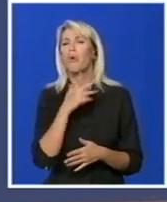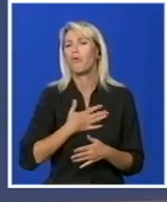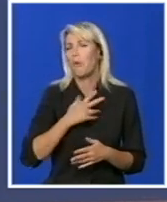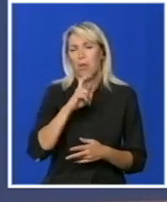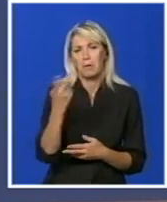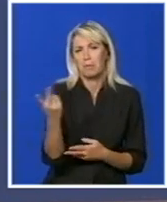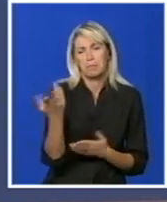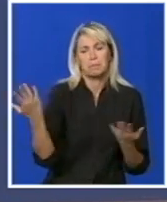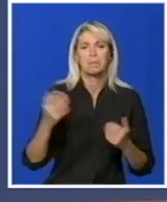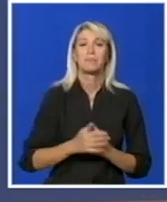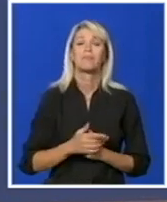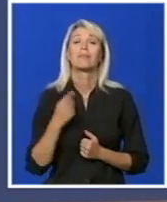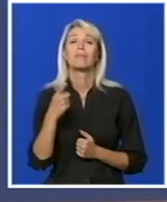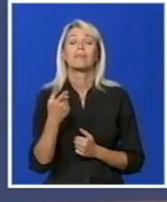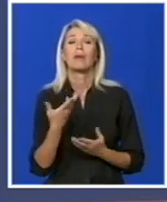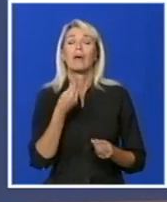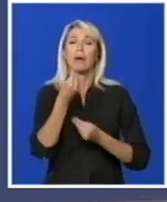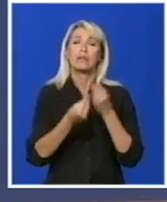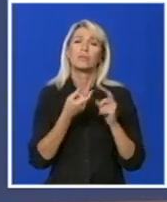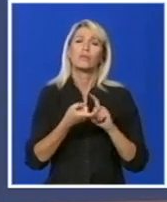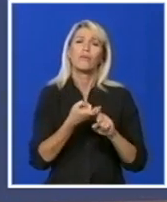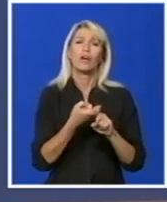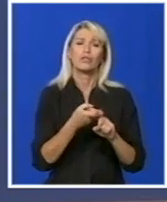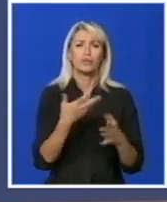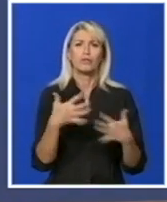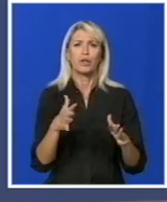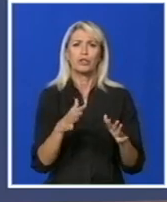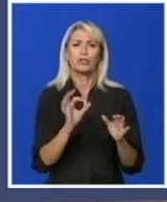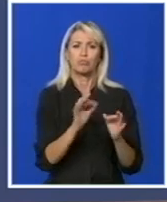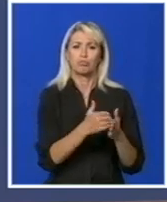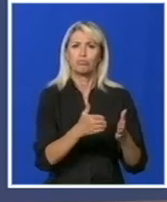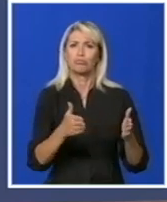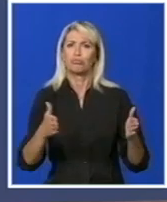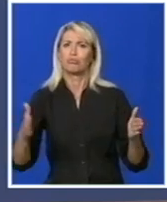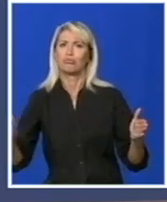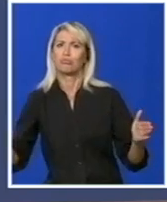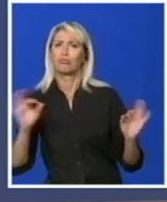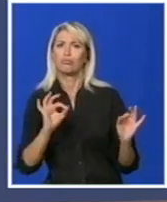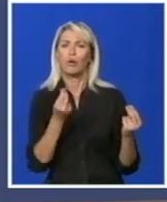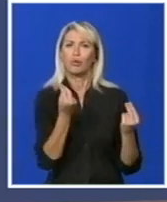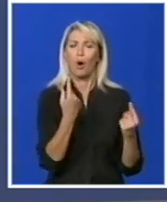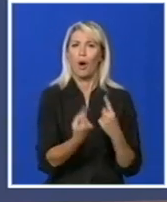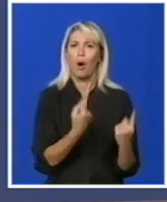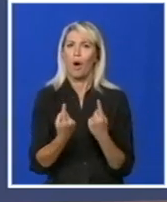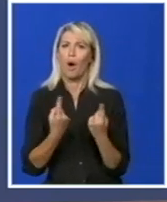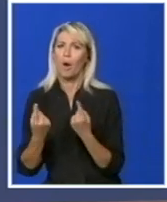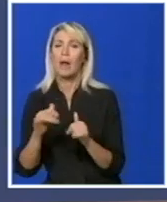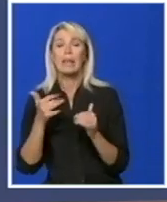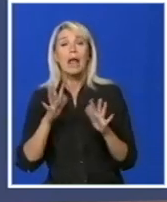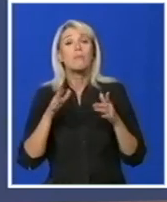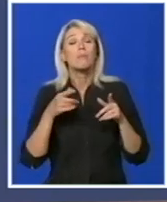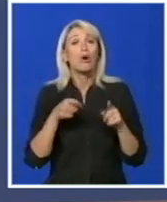Prvo, ako već govorimo o jednom dužem periodu stabilizacije dobrih podataka koji padaju, dakle, da li je možda ovo uvođenje PCR